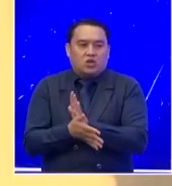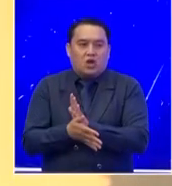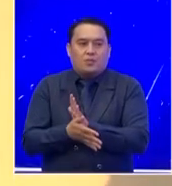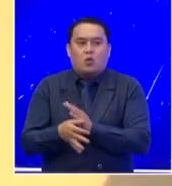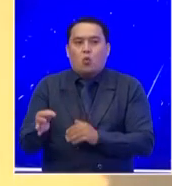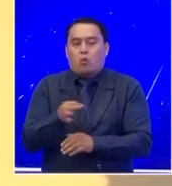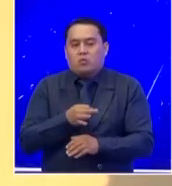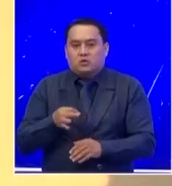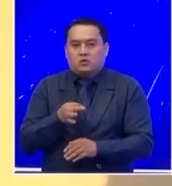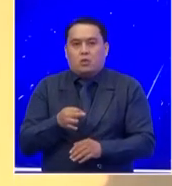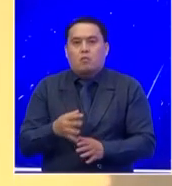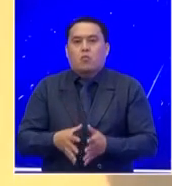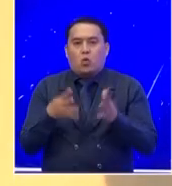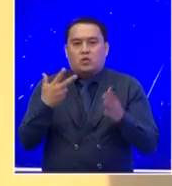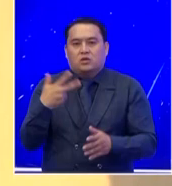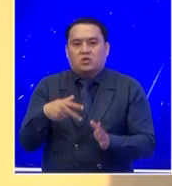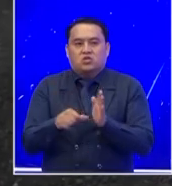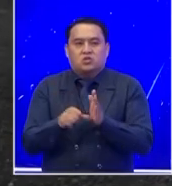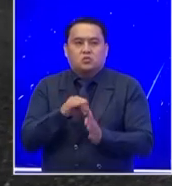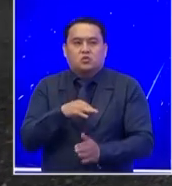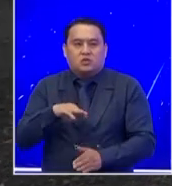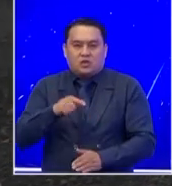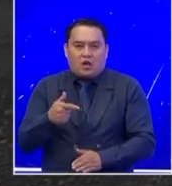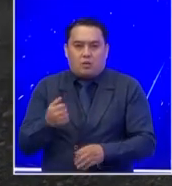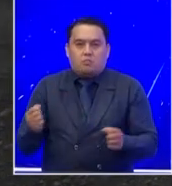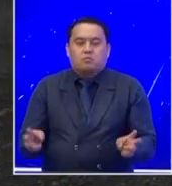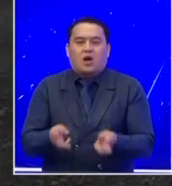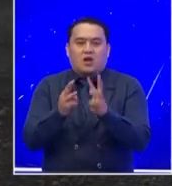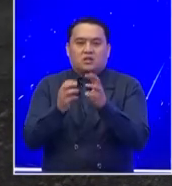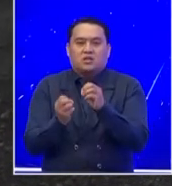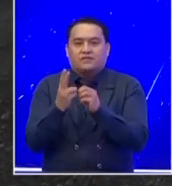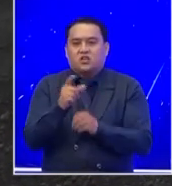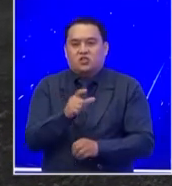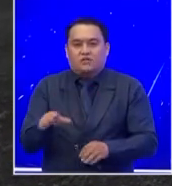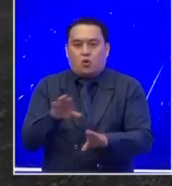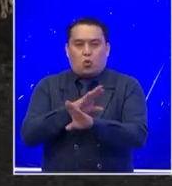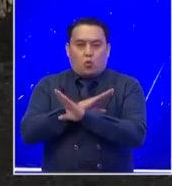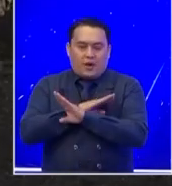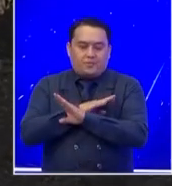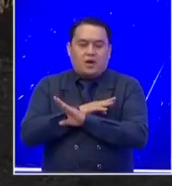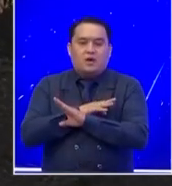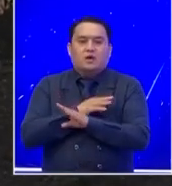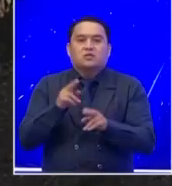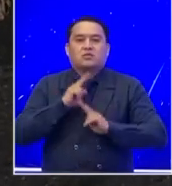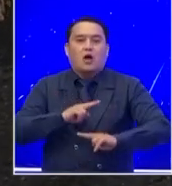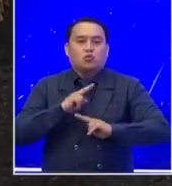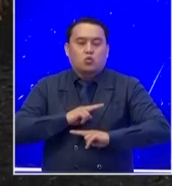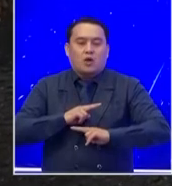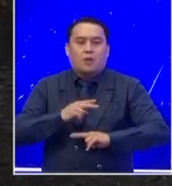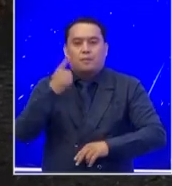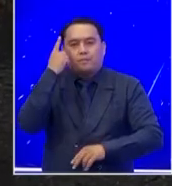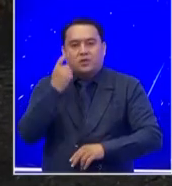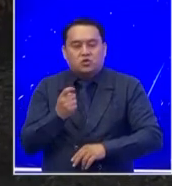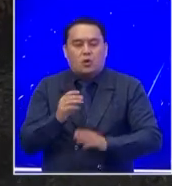в области составил более 36 миллионов тенге. При пожарах погибло 12 человек. Сотрудники противопожарной службы в очередной раз